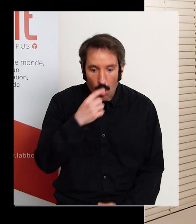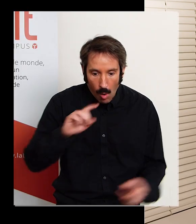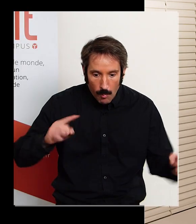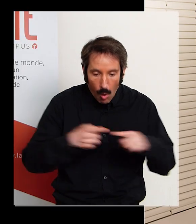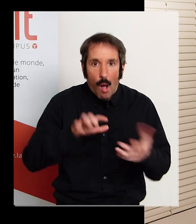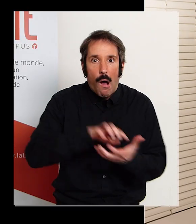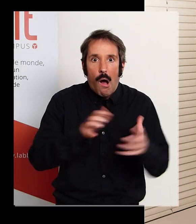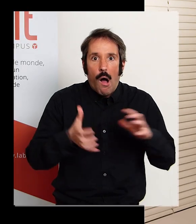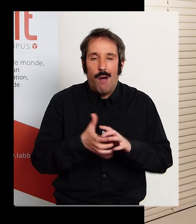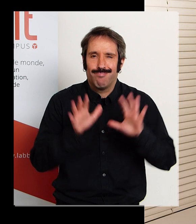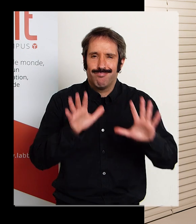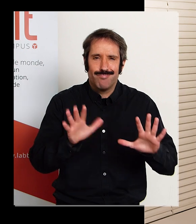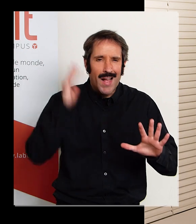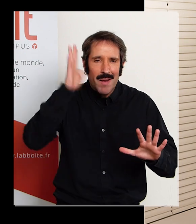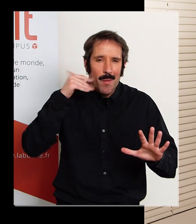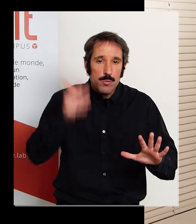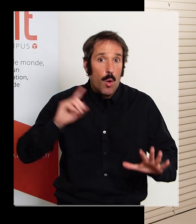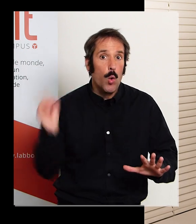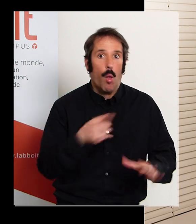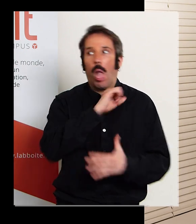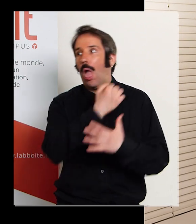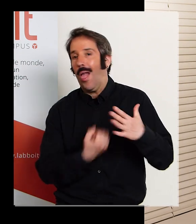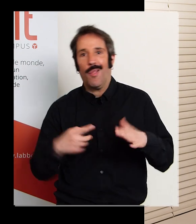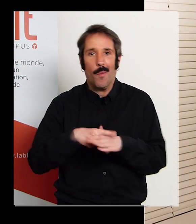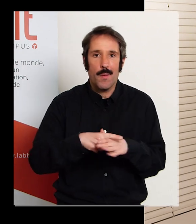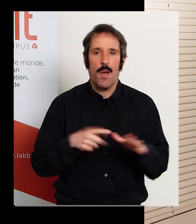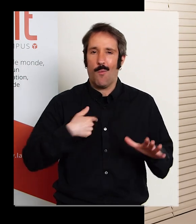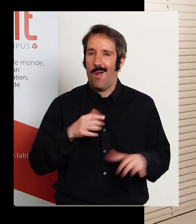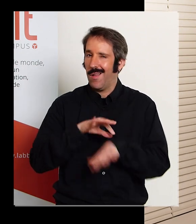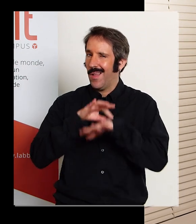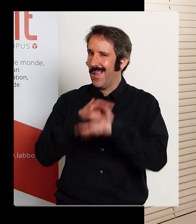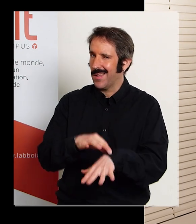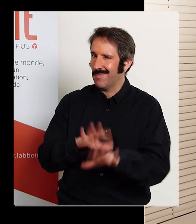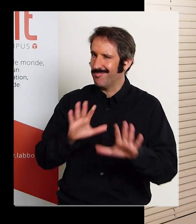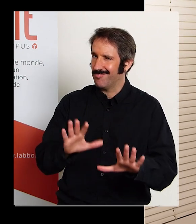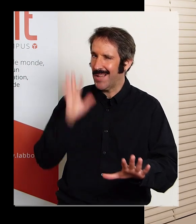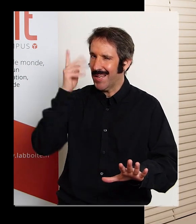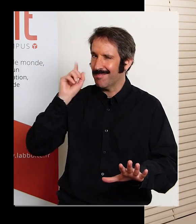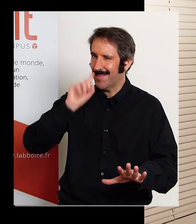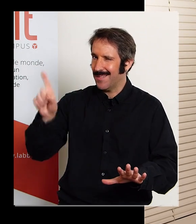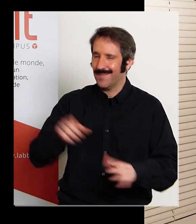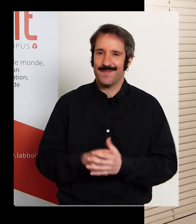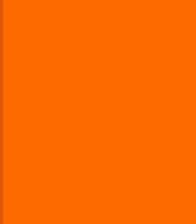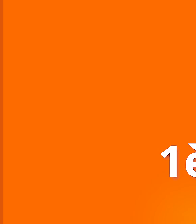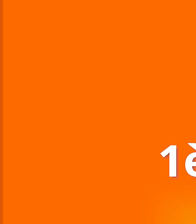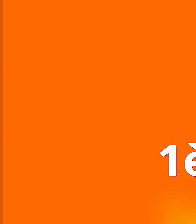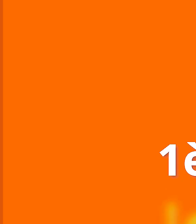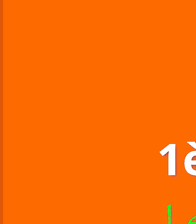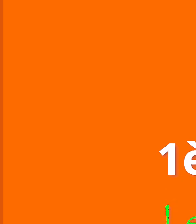Ça vous semble très complexe comme plan? Ne vous inquiétez pas, tout le monde s'y perd au début. Et je suis là pour vous montrer le chemin, ne vous inquiétez pas.